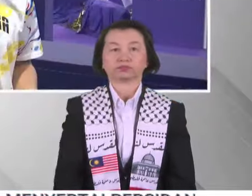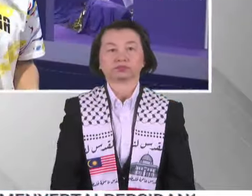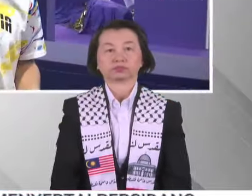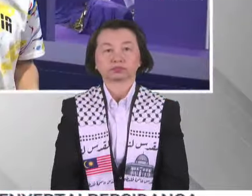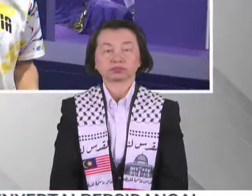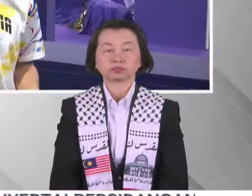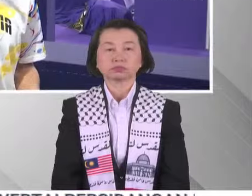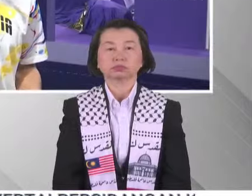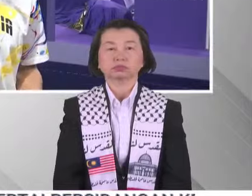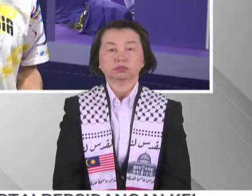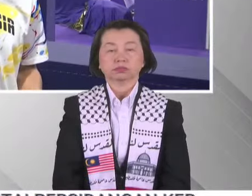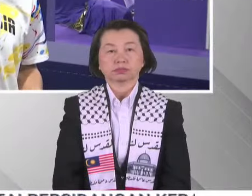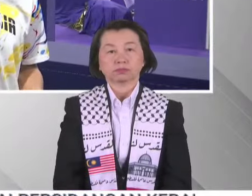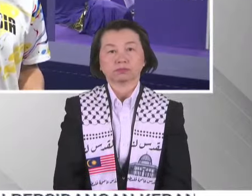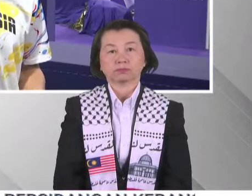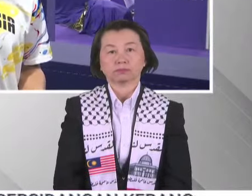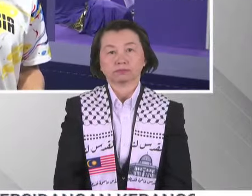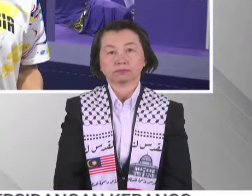silakan.